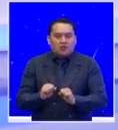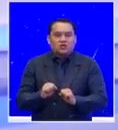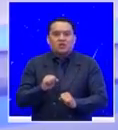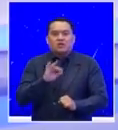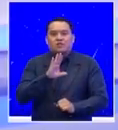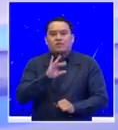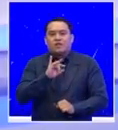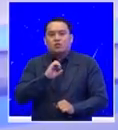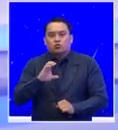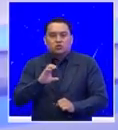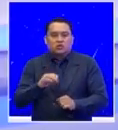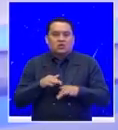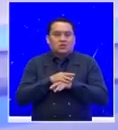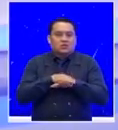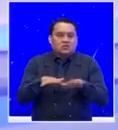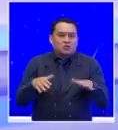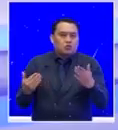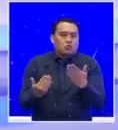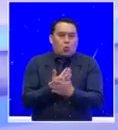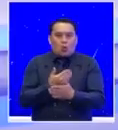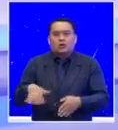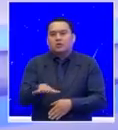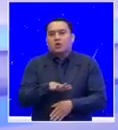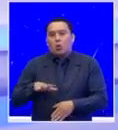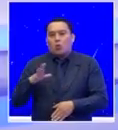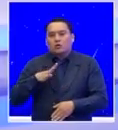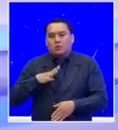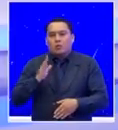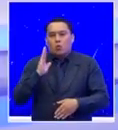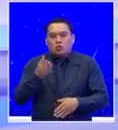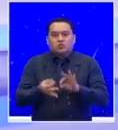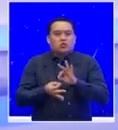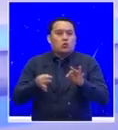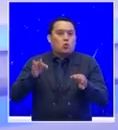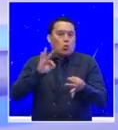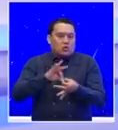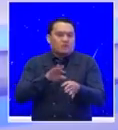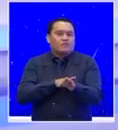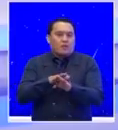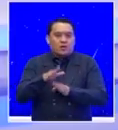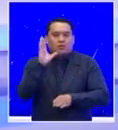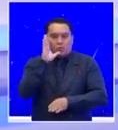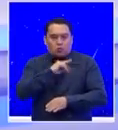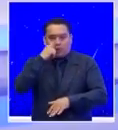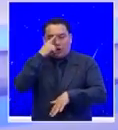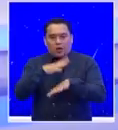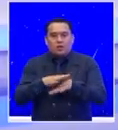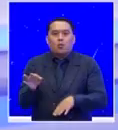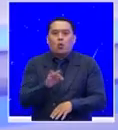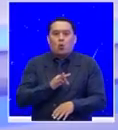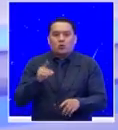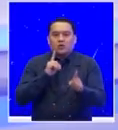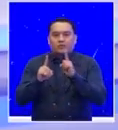и нераспространения его на новые территории, хоть и становится сложнее, но выполнима, отметил аким области в